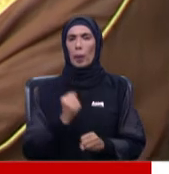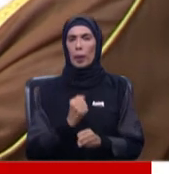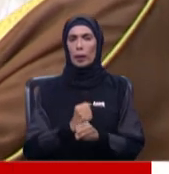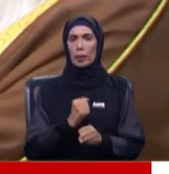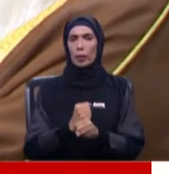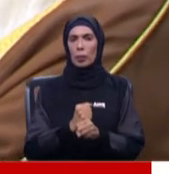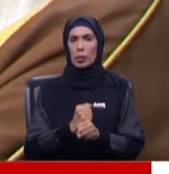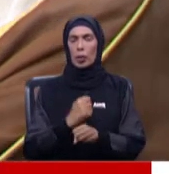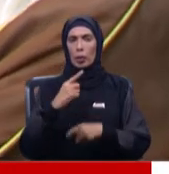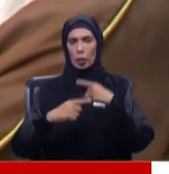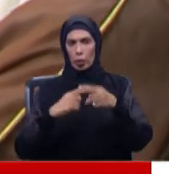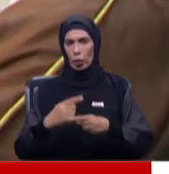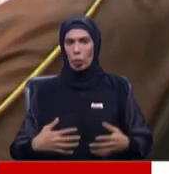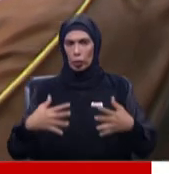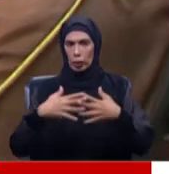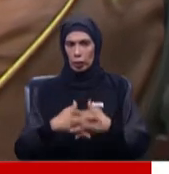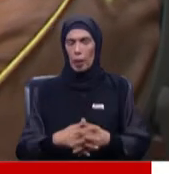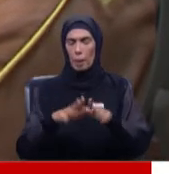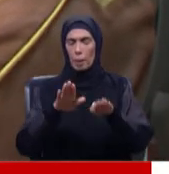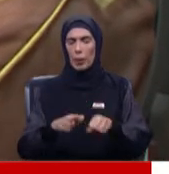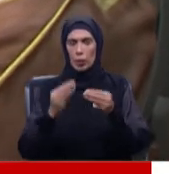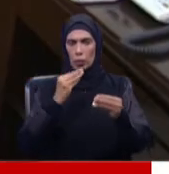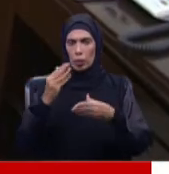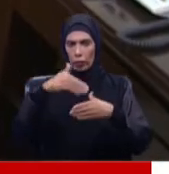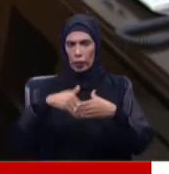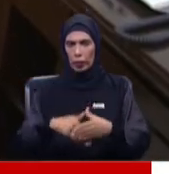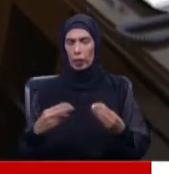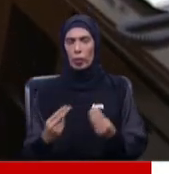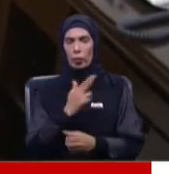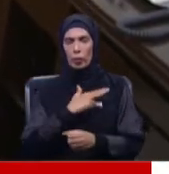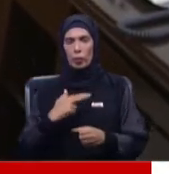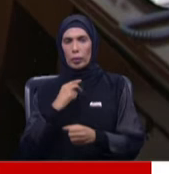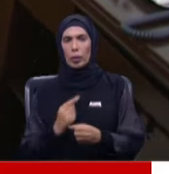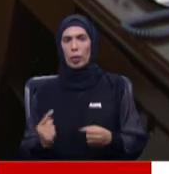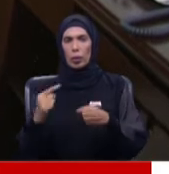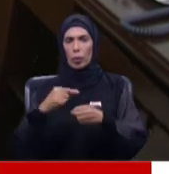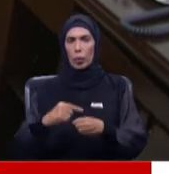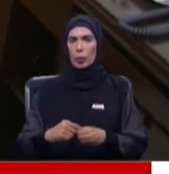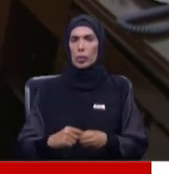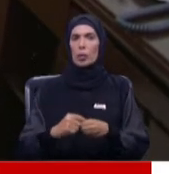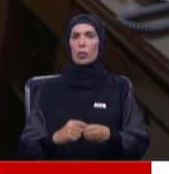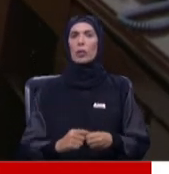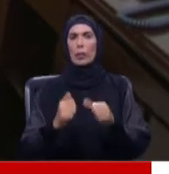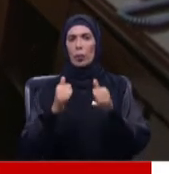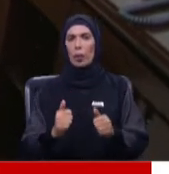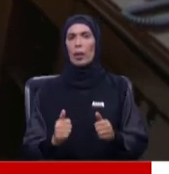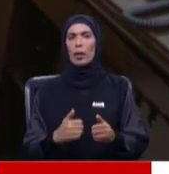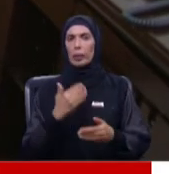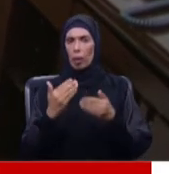العمل بشكل مشترك بين السلطتين التشريعية والتنفيذية ومن خلال التعاون المترسخ بين